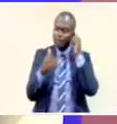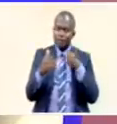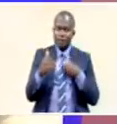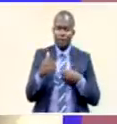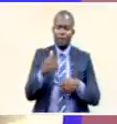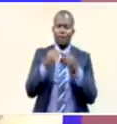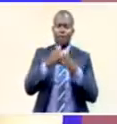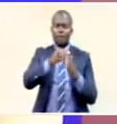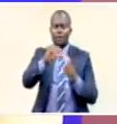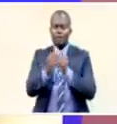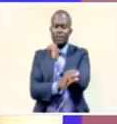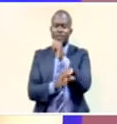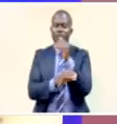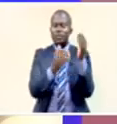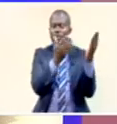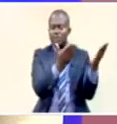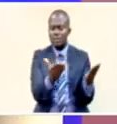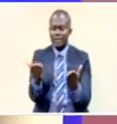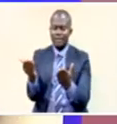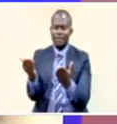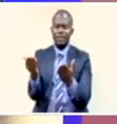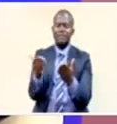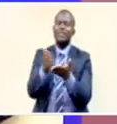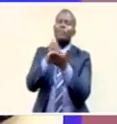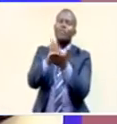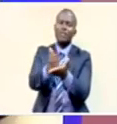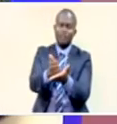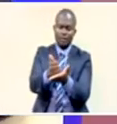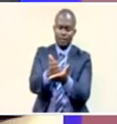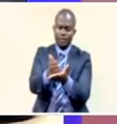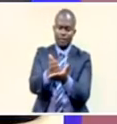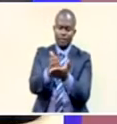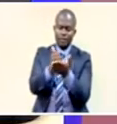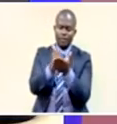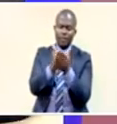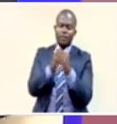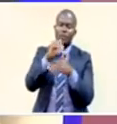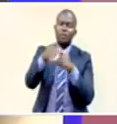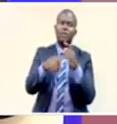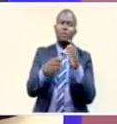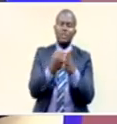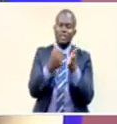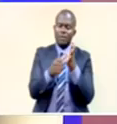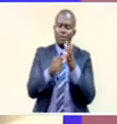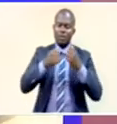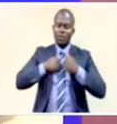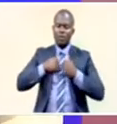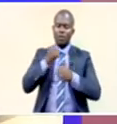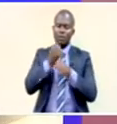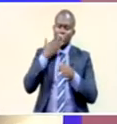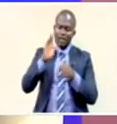noneho ikindi gihugu kikamwakira kikamufasha kujya gutera u Rwanda cyangwa kugira nabi u